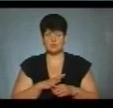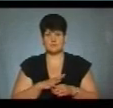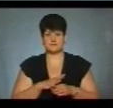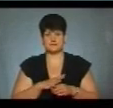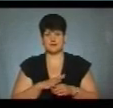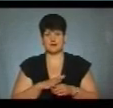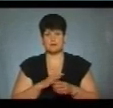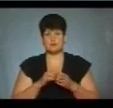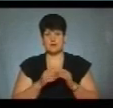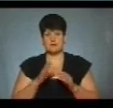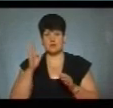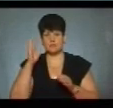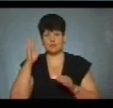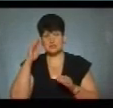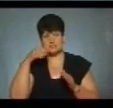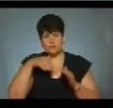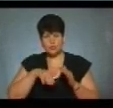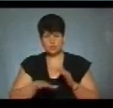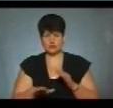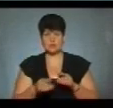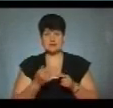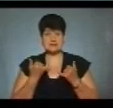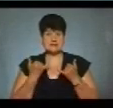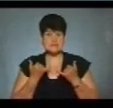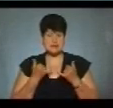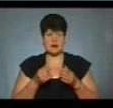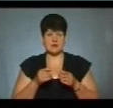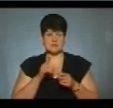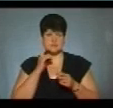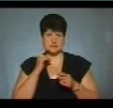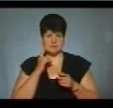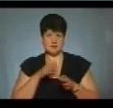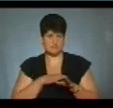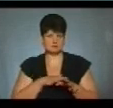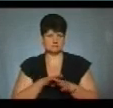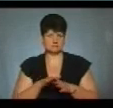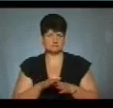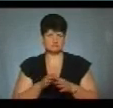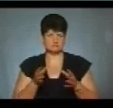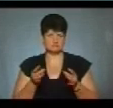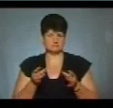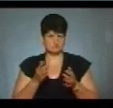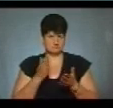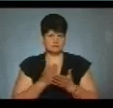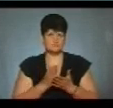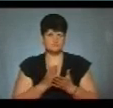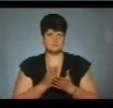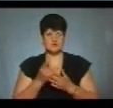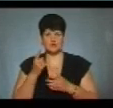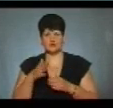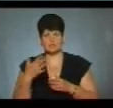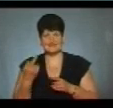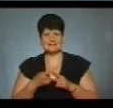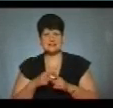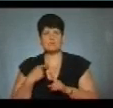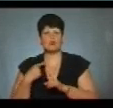підводними водами. В принципі, зараз землян трохи наситилась, ну, і, в принципі, з однієї сторони це є